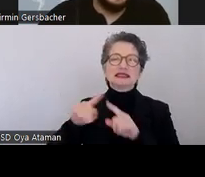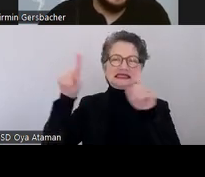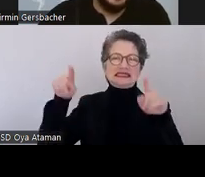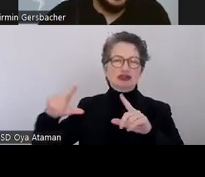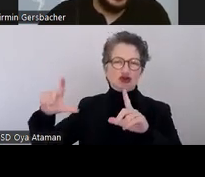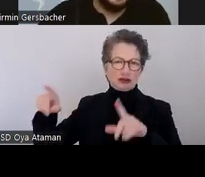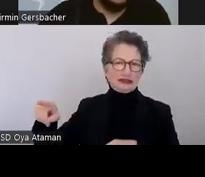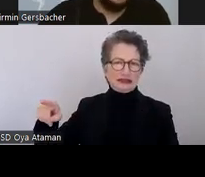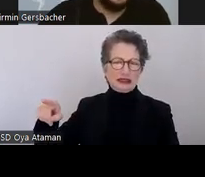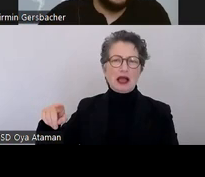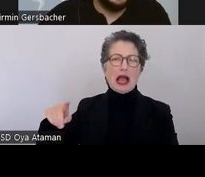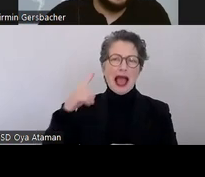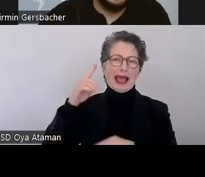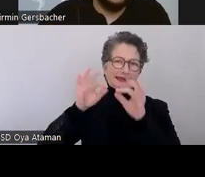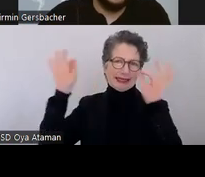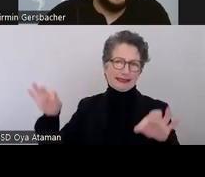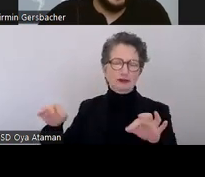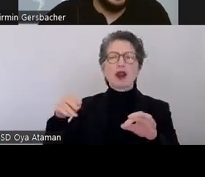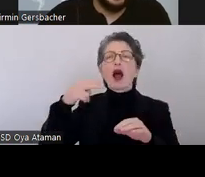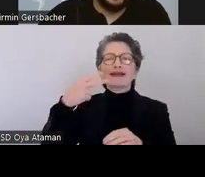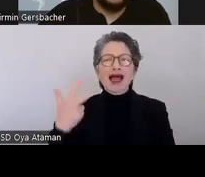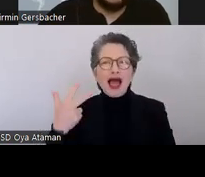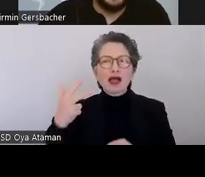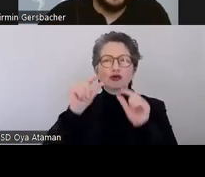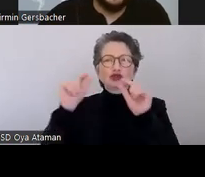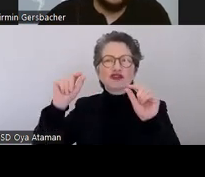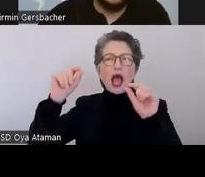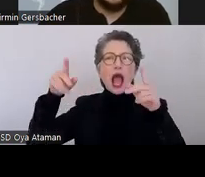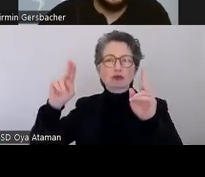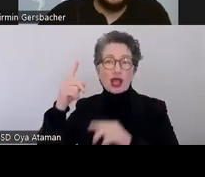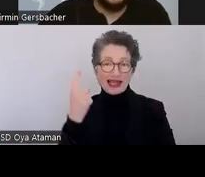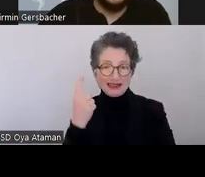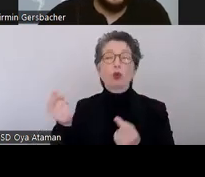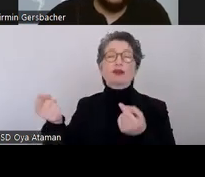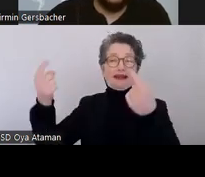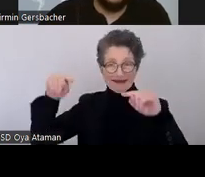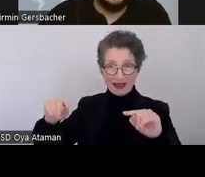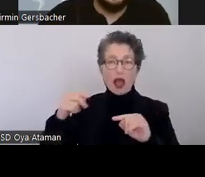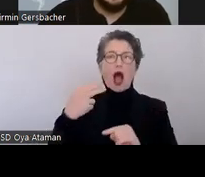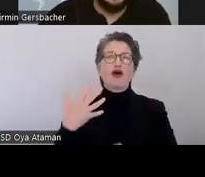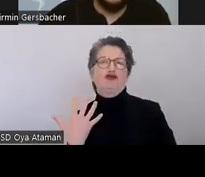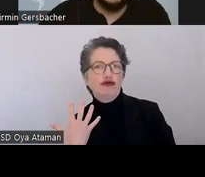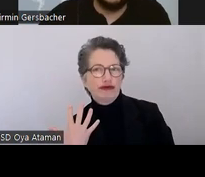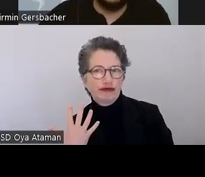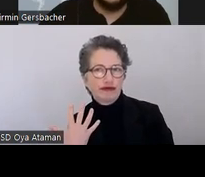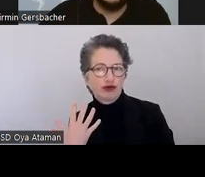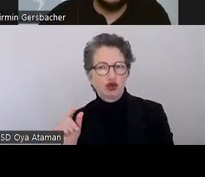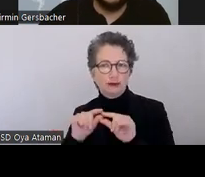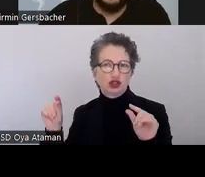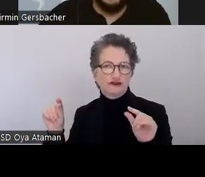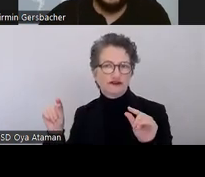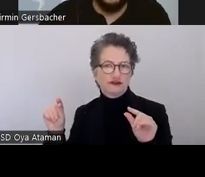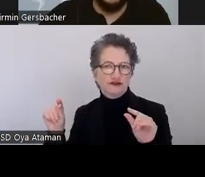H3, eine H3-Überschrift Abschnitt 1 und darauf folgt dann eine H5